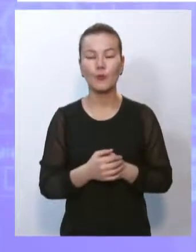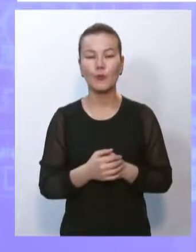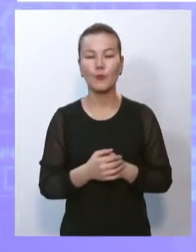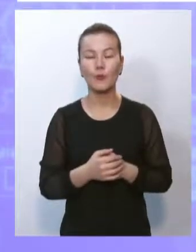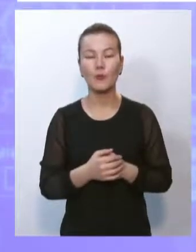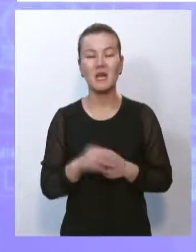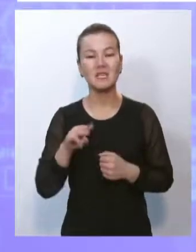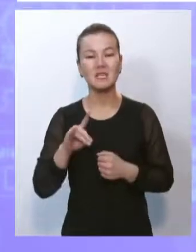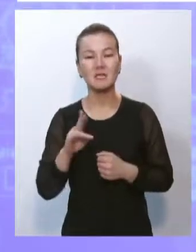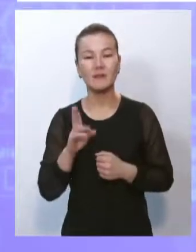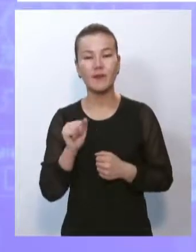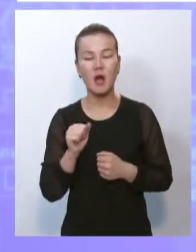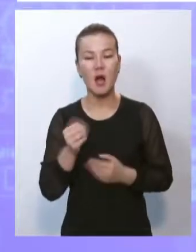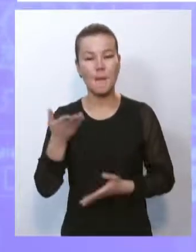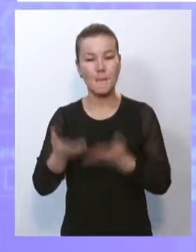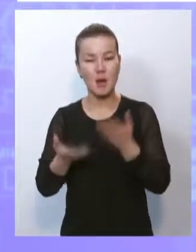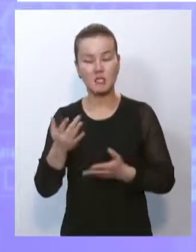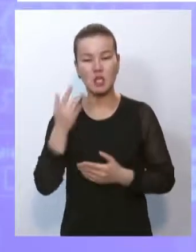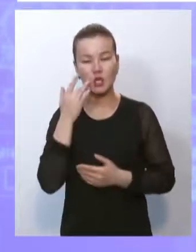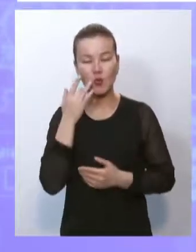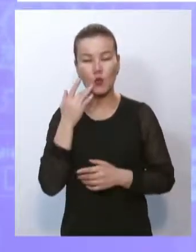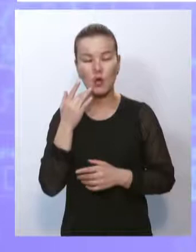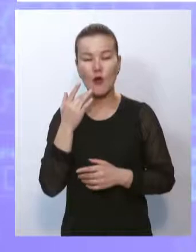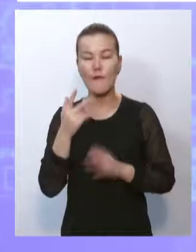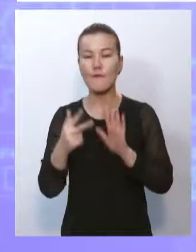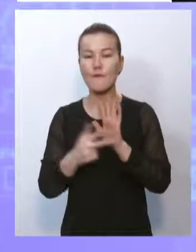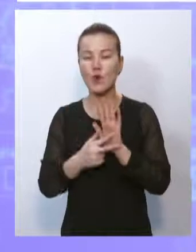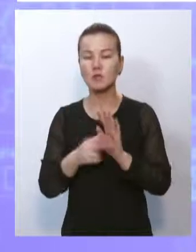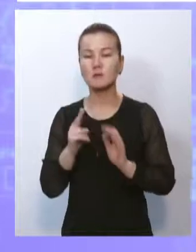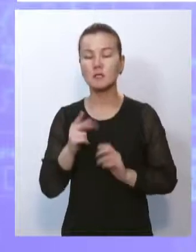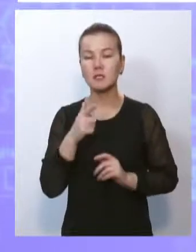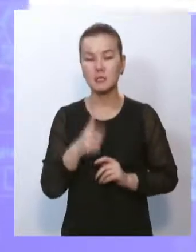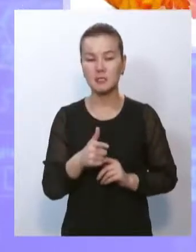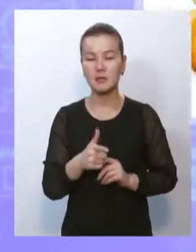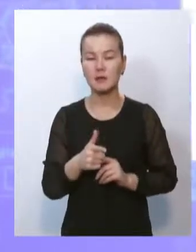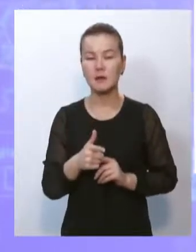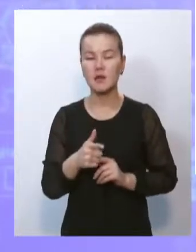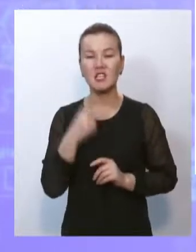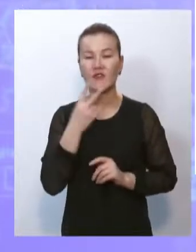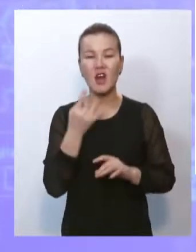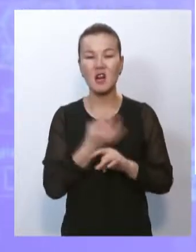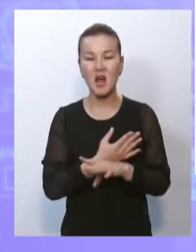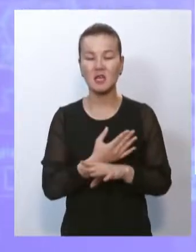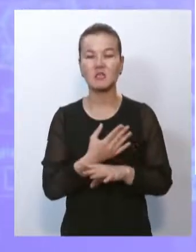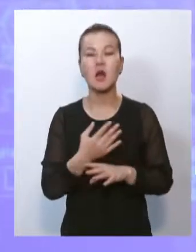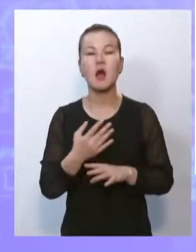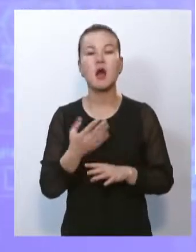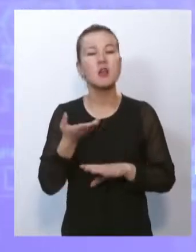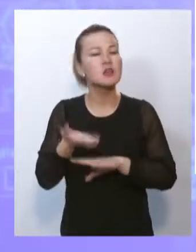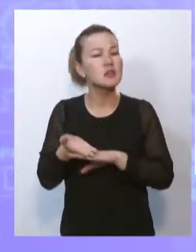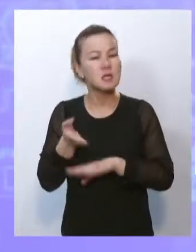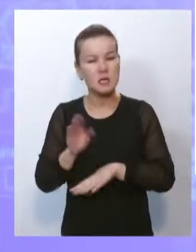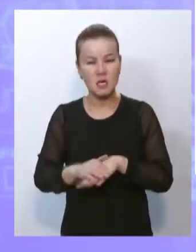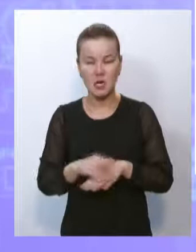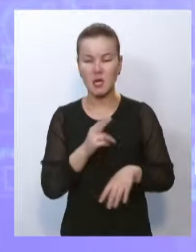тыква масса которой восемь килограмм в два раза тяжелее